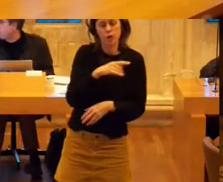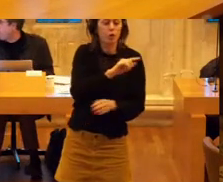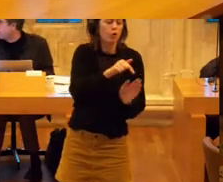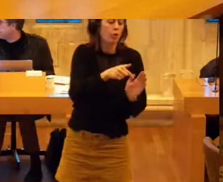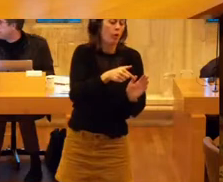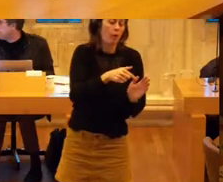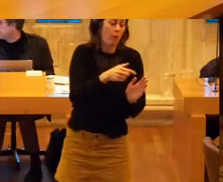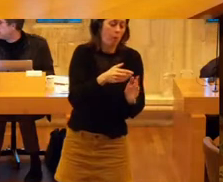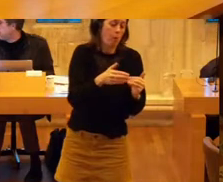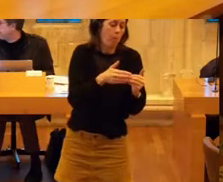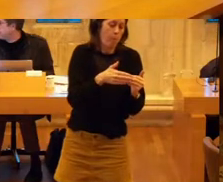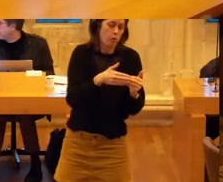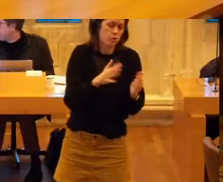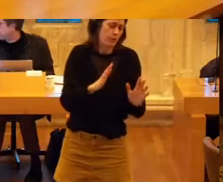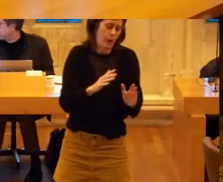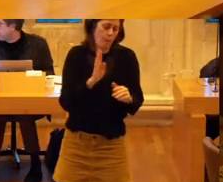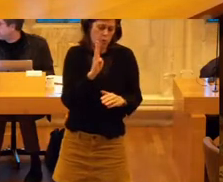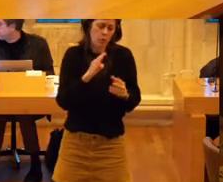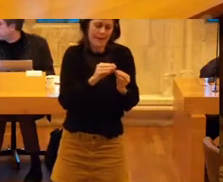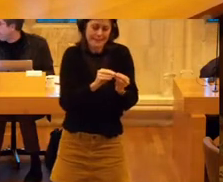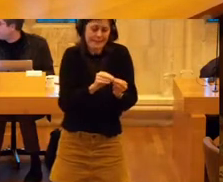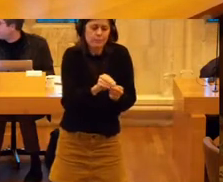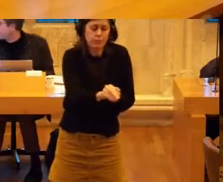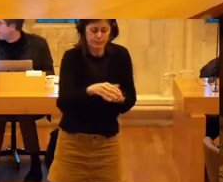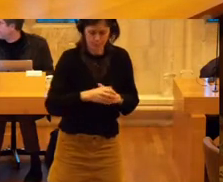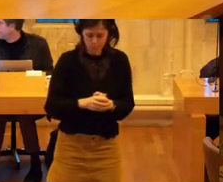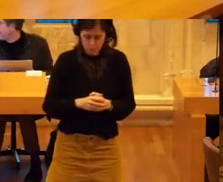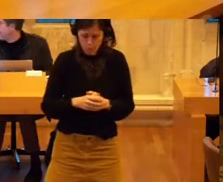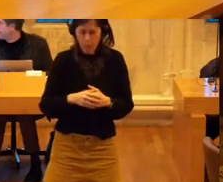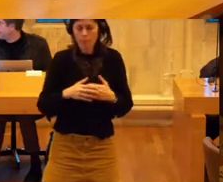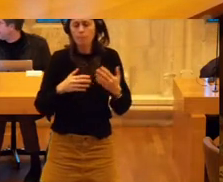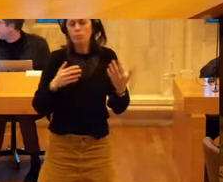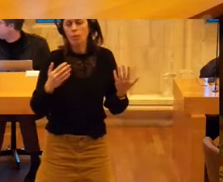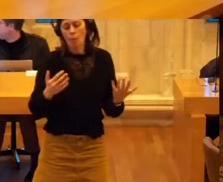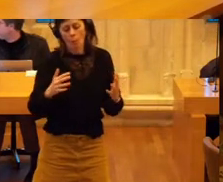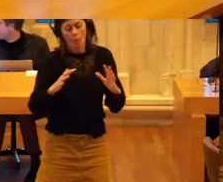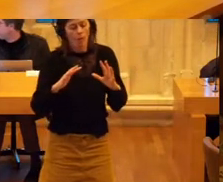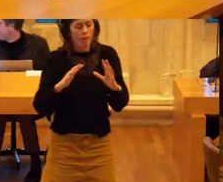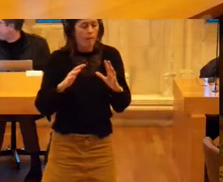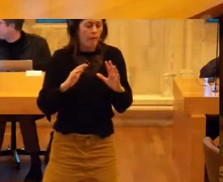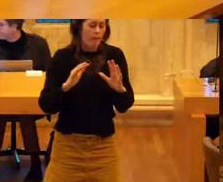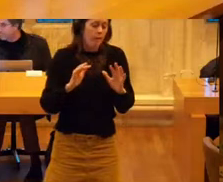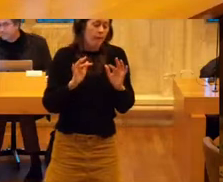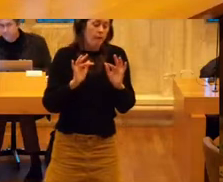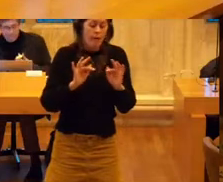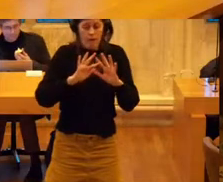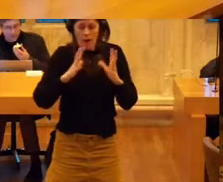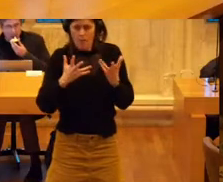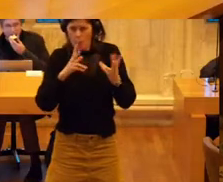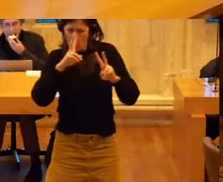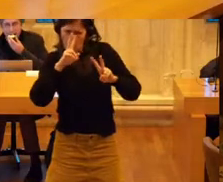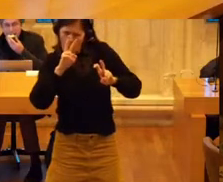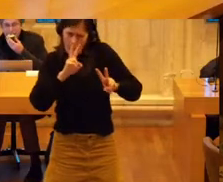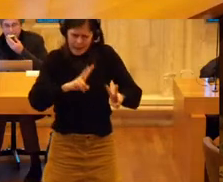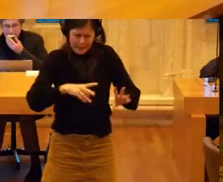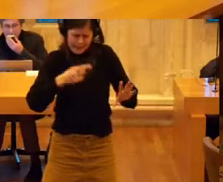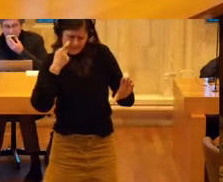2024-2029. Concernant l'audit, je ne vais pas vous faire tout un laïus sur l'ensemble